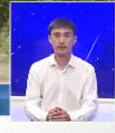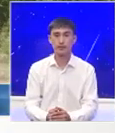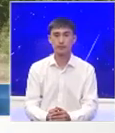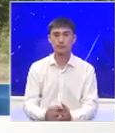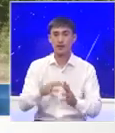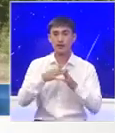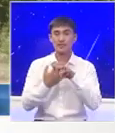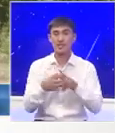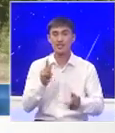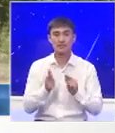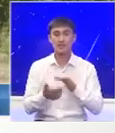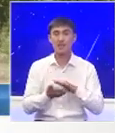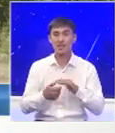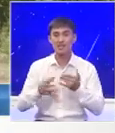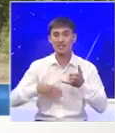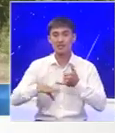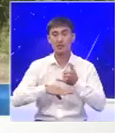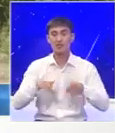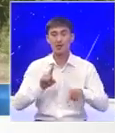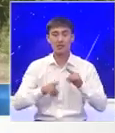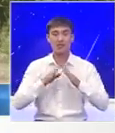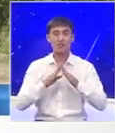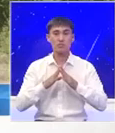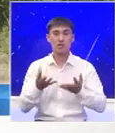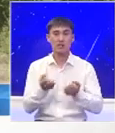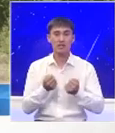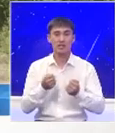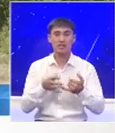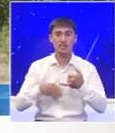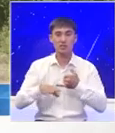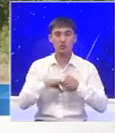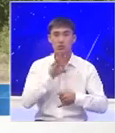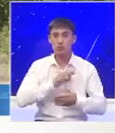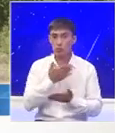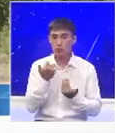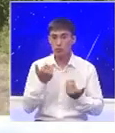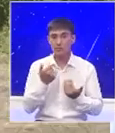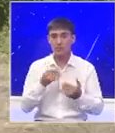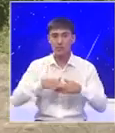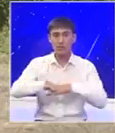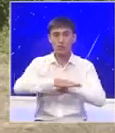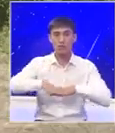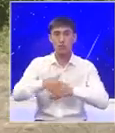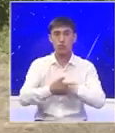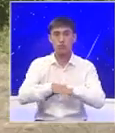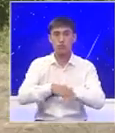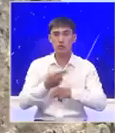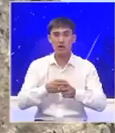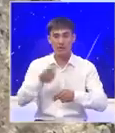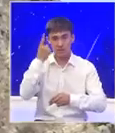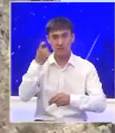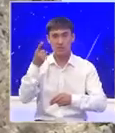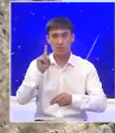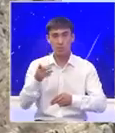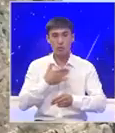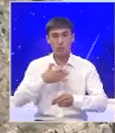В селе действительно не хватает земли. Некоторые фермеры захватили землю, но не используют ее. Территория просто пустует. И это известно.